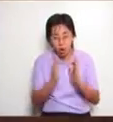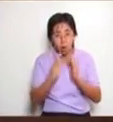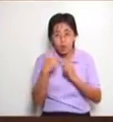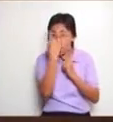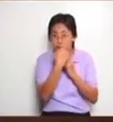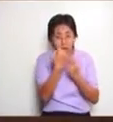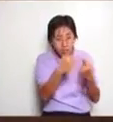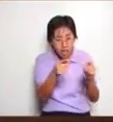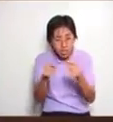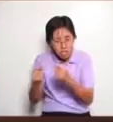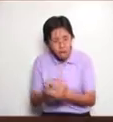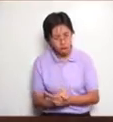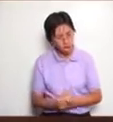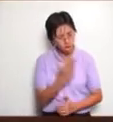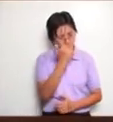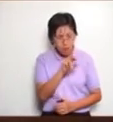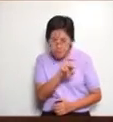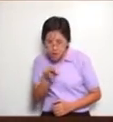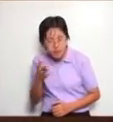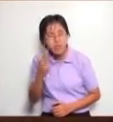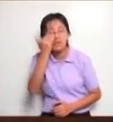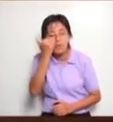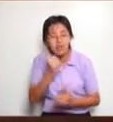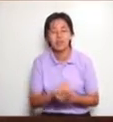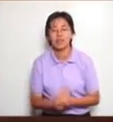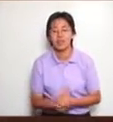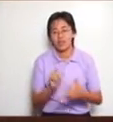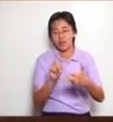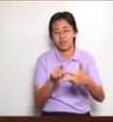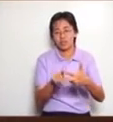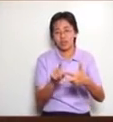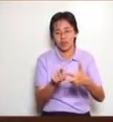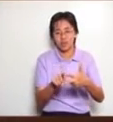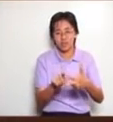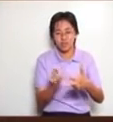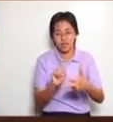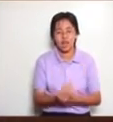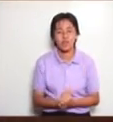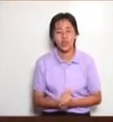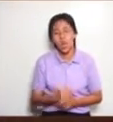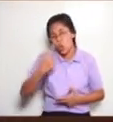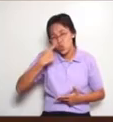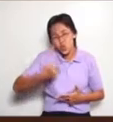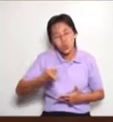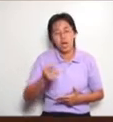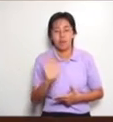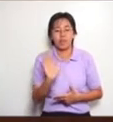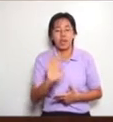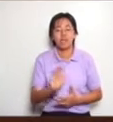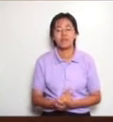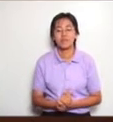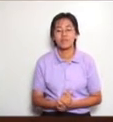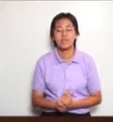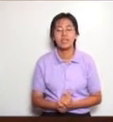กันถ้ามันแไม่เทียง เครมมีลกษณะที่ 2คือทุฮาลัษณะ ทุกฝแปลวายาก